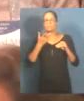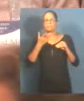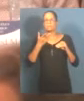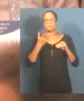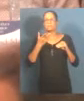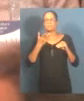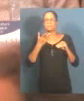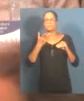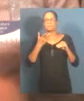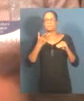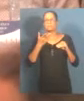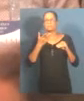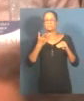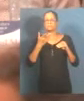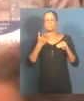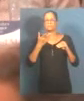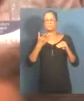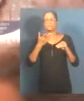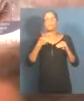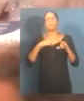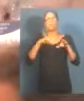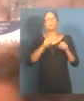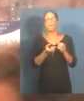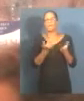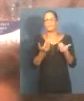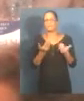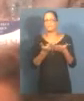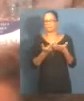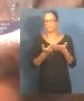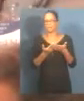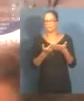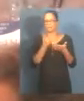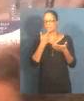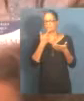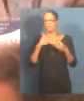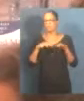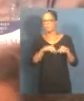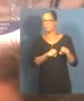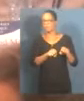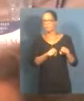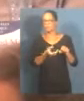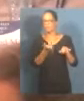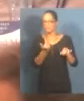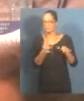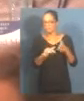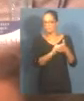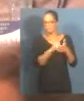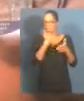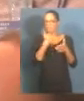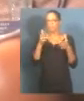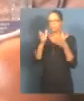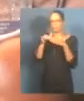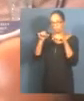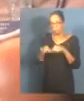Si on est dans une posture décoloniale, ça signifie que l'on demande des pouvoirs politiques pour